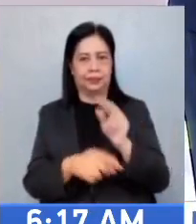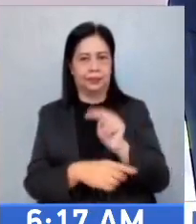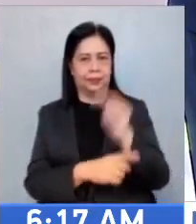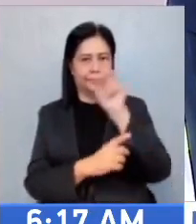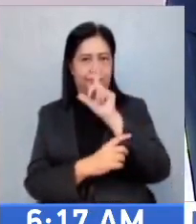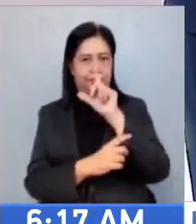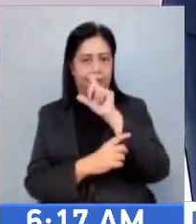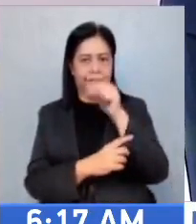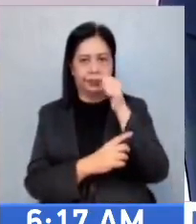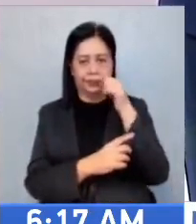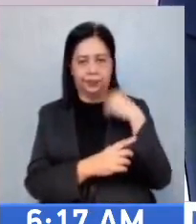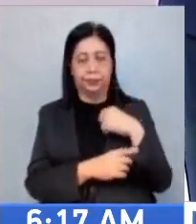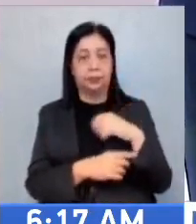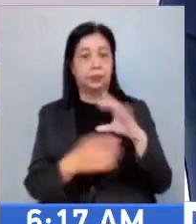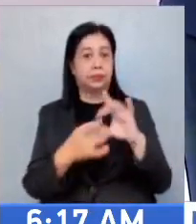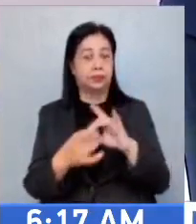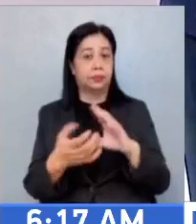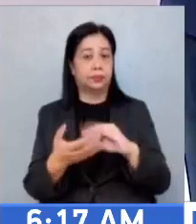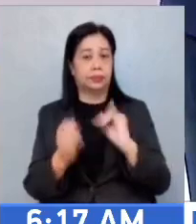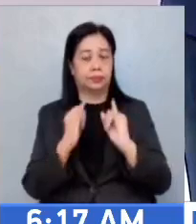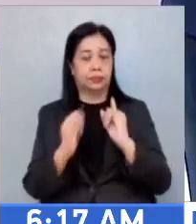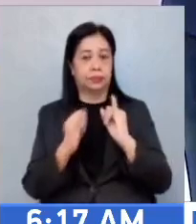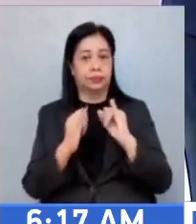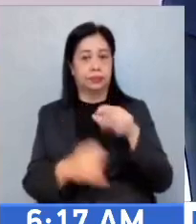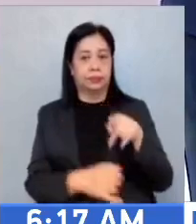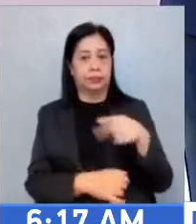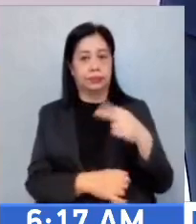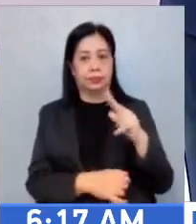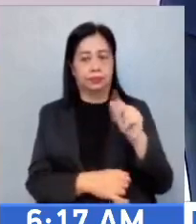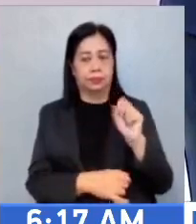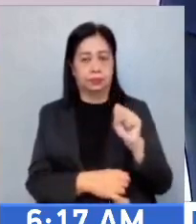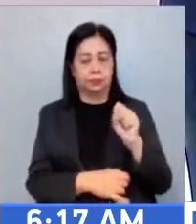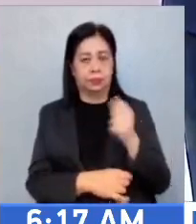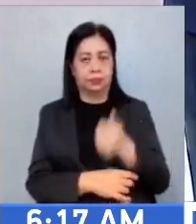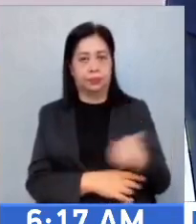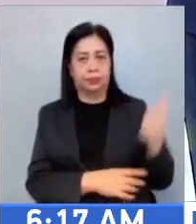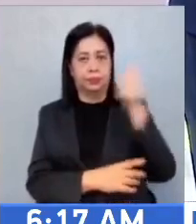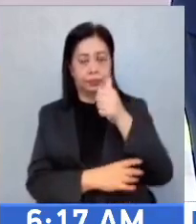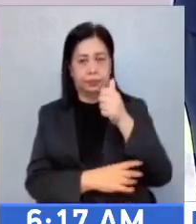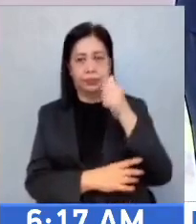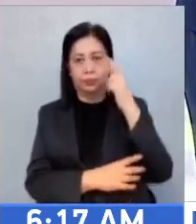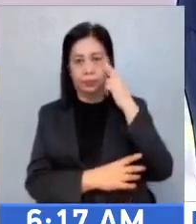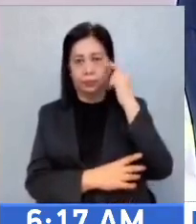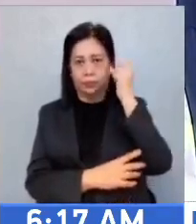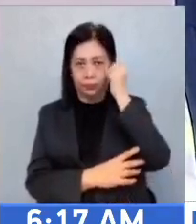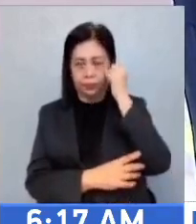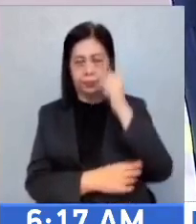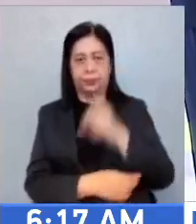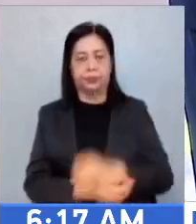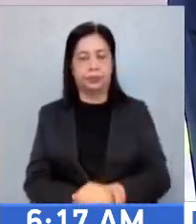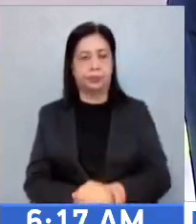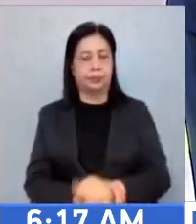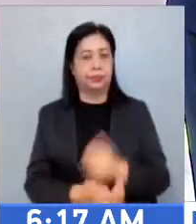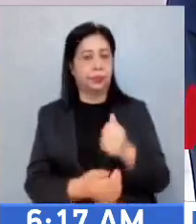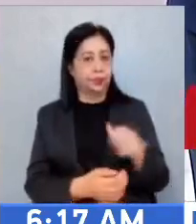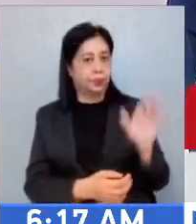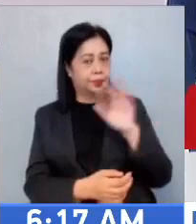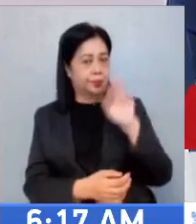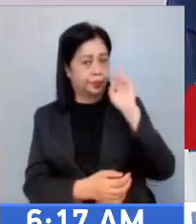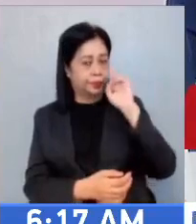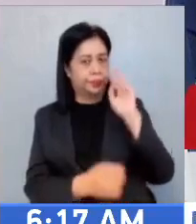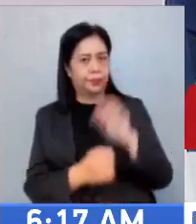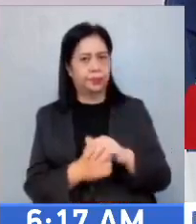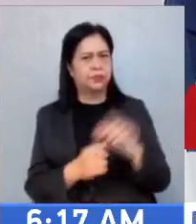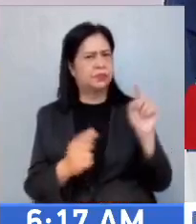Kaugnay niya, makaparayam natin si Phivolcs Director Renato Solidum Jr. Magandang umaga po, Director. Magandang umaga. Hanggang sa mga oras na